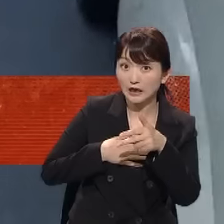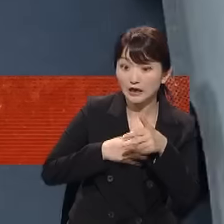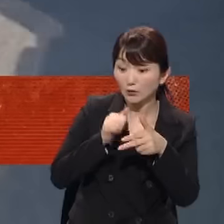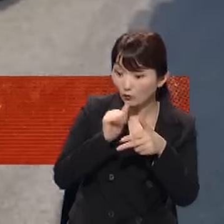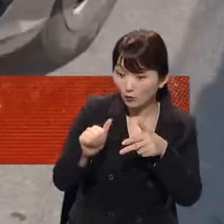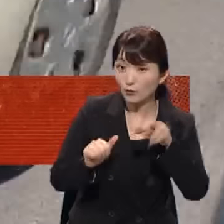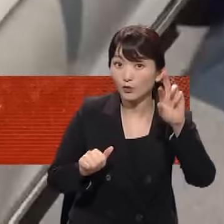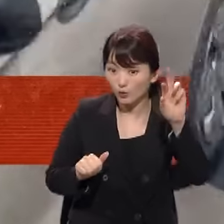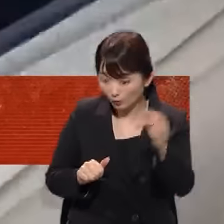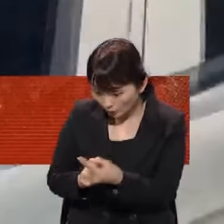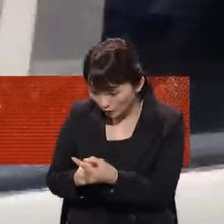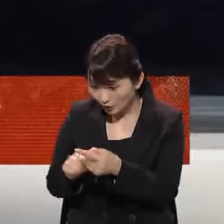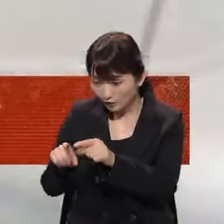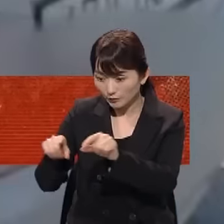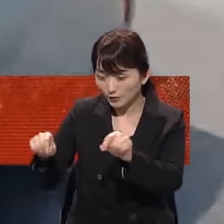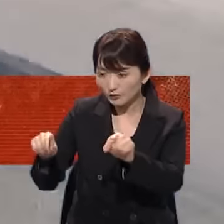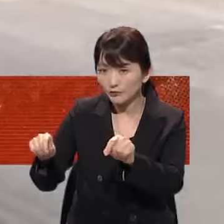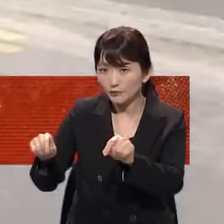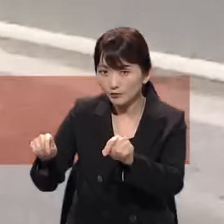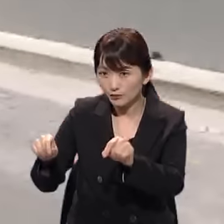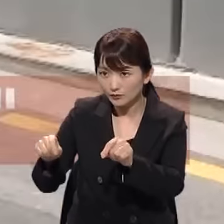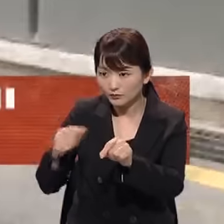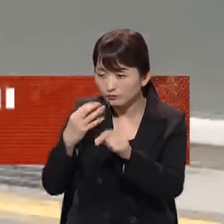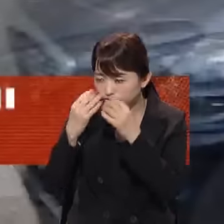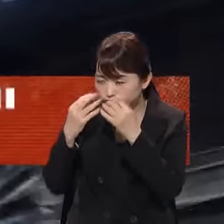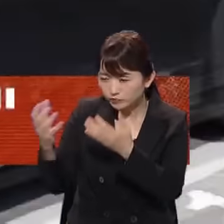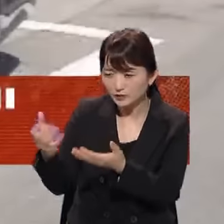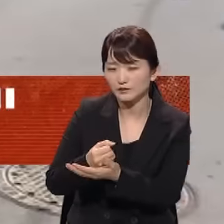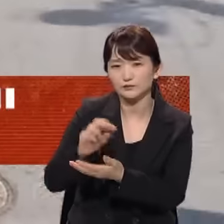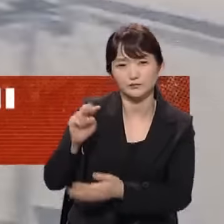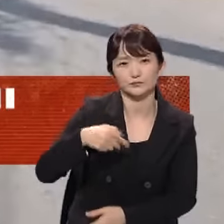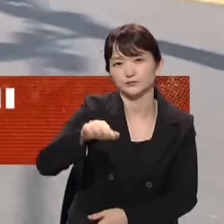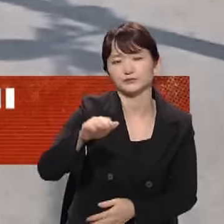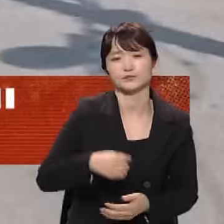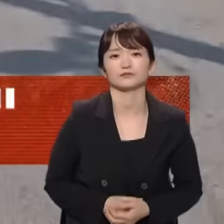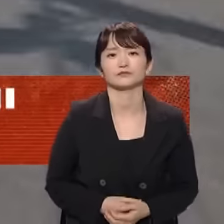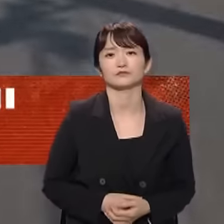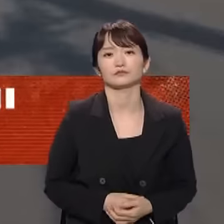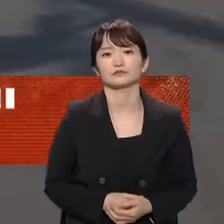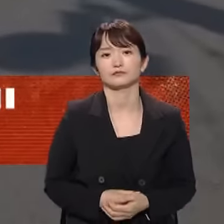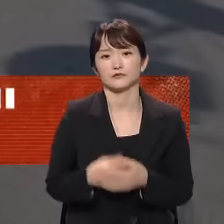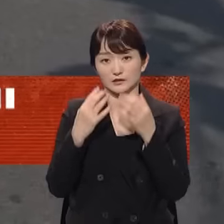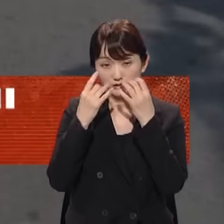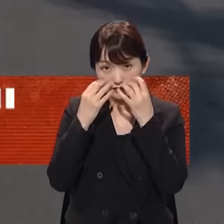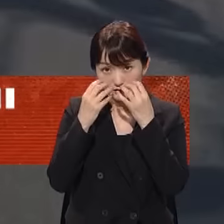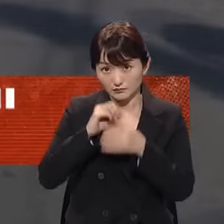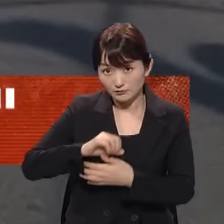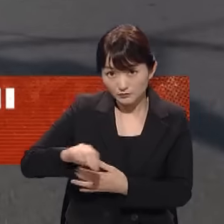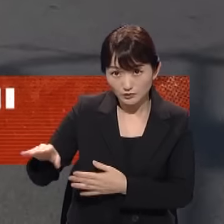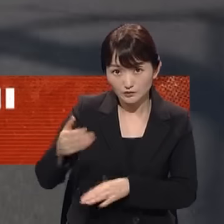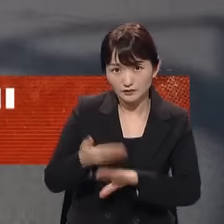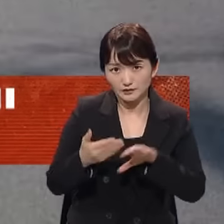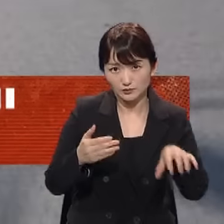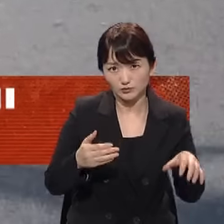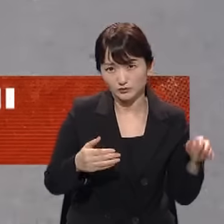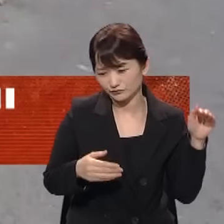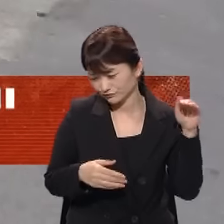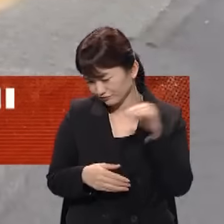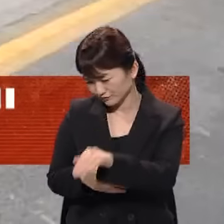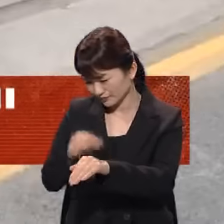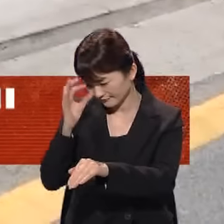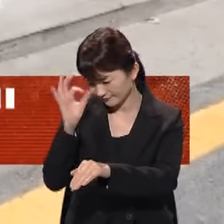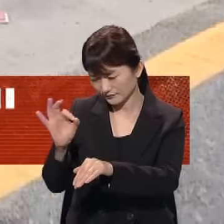다시 돌아와서 음식물 쓰레기를 가지고 사라졌습니다. 제보자는 쓰레기를 버리러 차를 끌고 원정까지 온 게 화가 났다면서